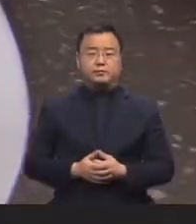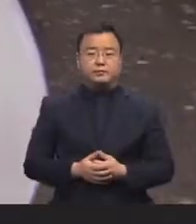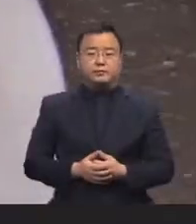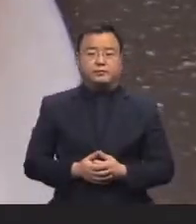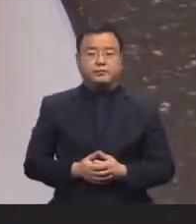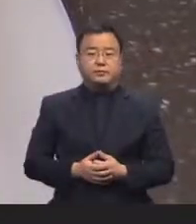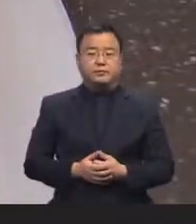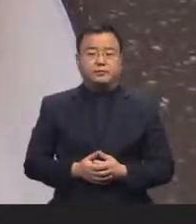합니다